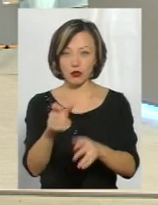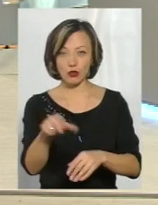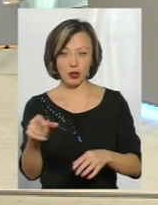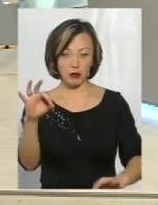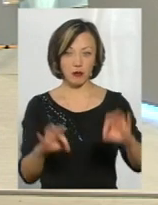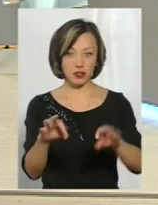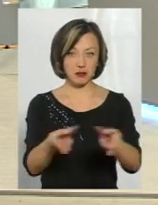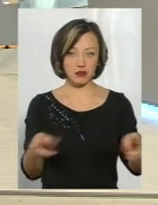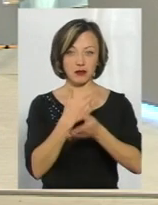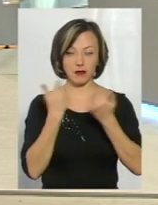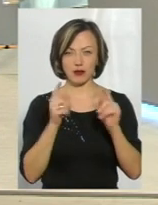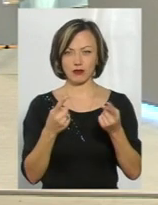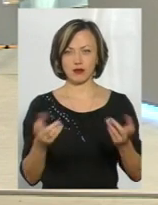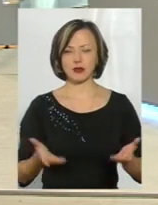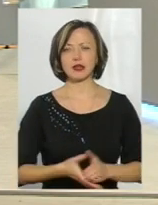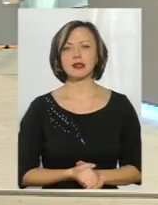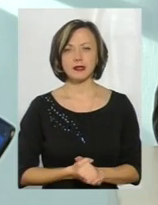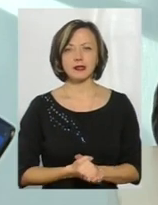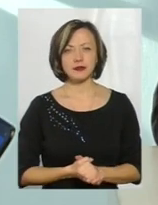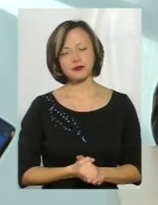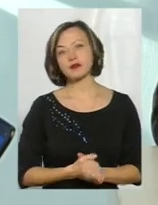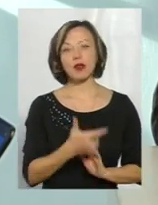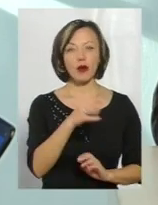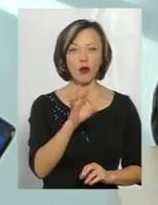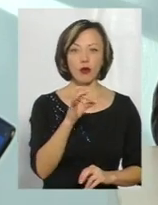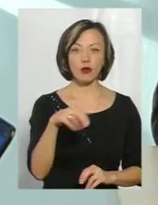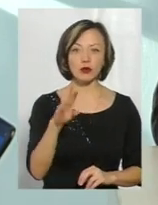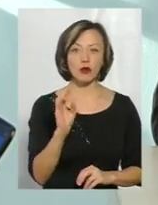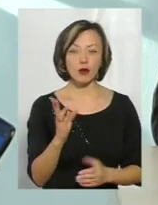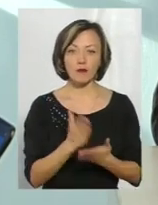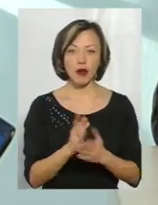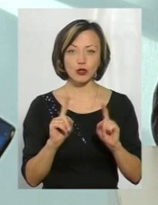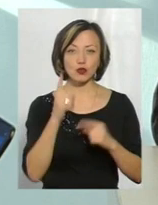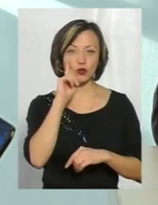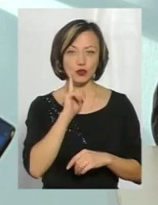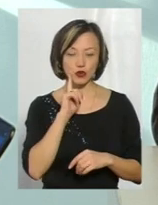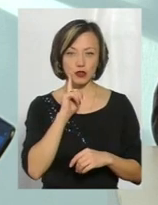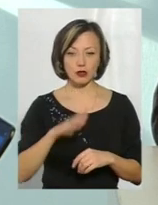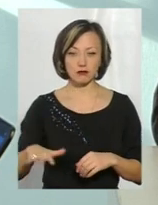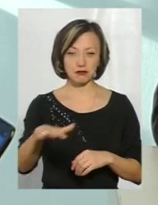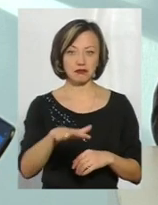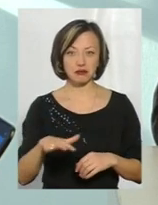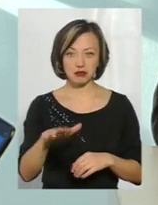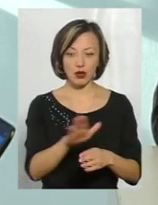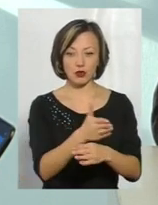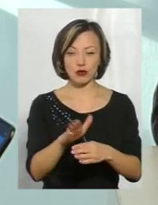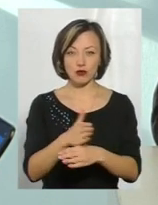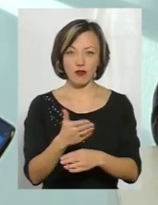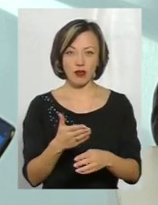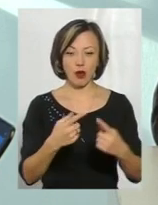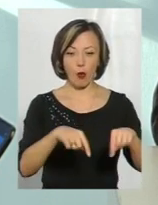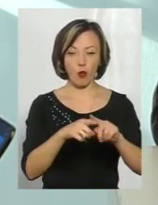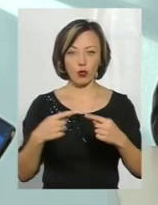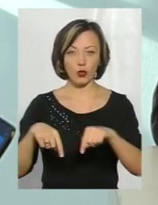пропорційно тоді, ну, щоб кожен округ мав однаку кількість так, людей. От городок маємо не дуже зручне, власне, розташування тих